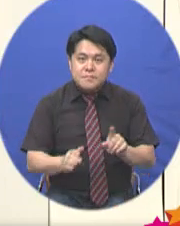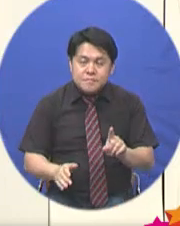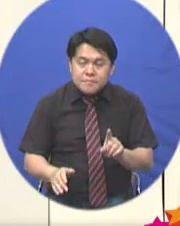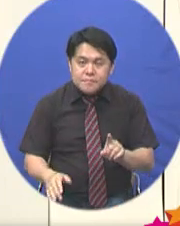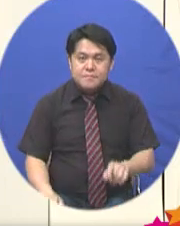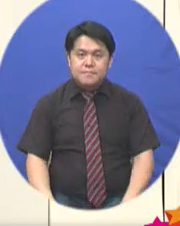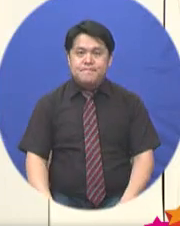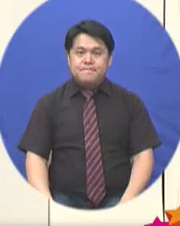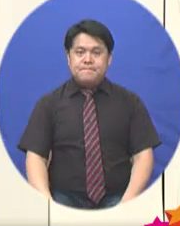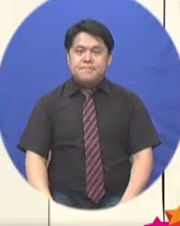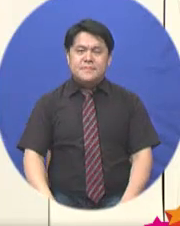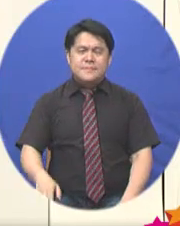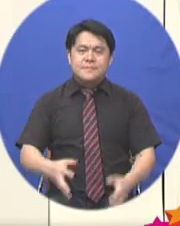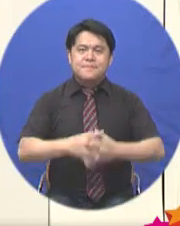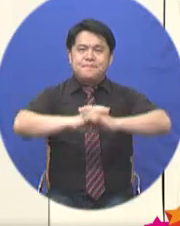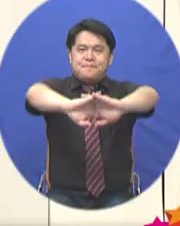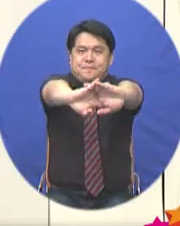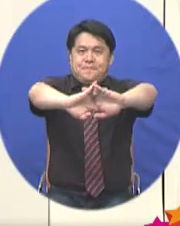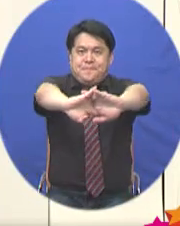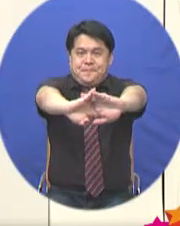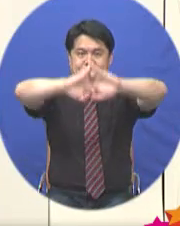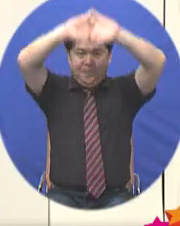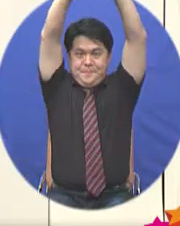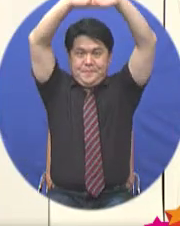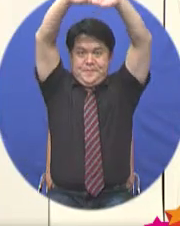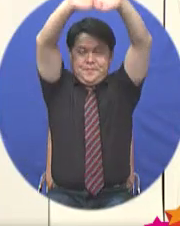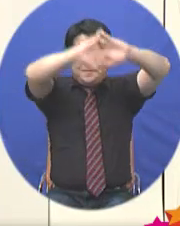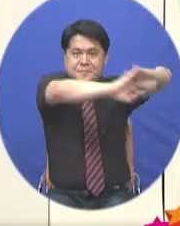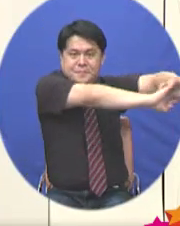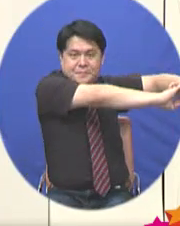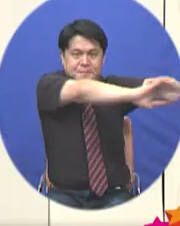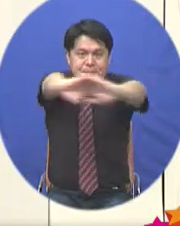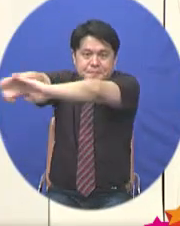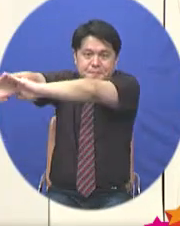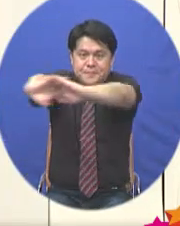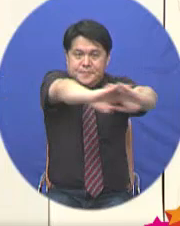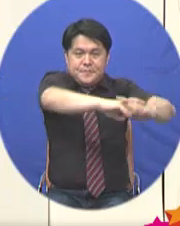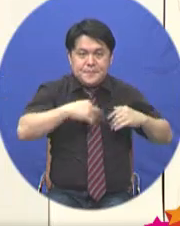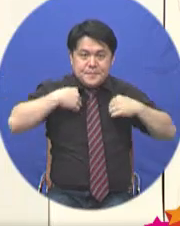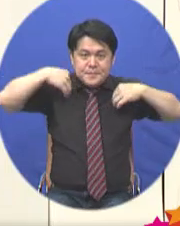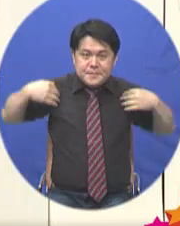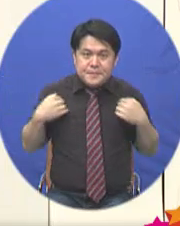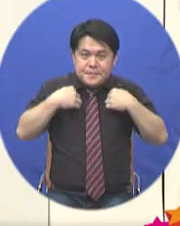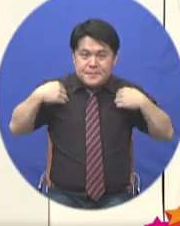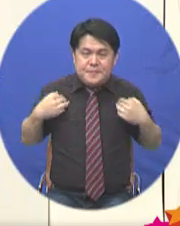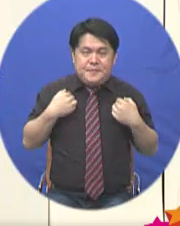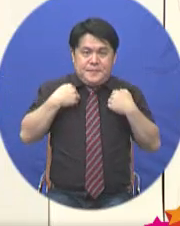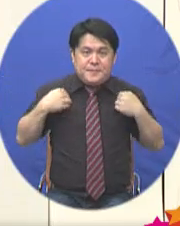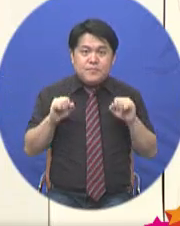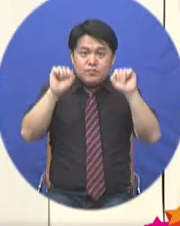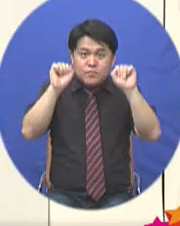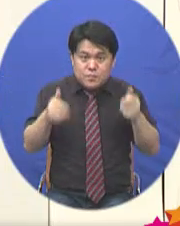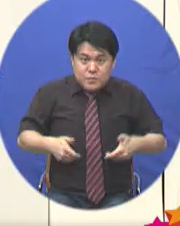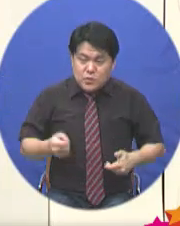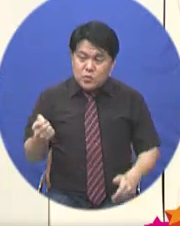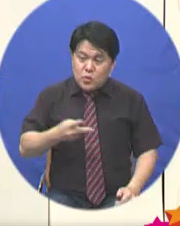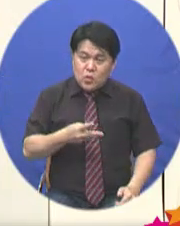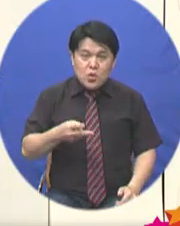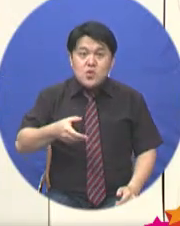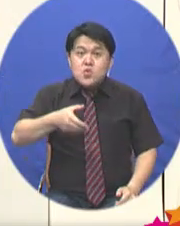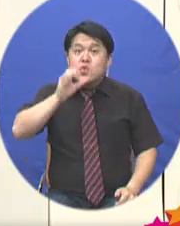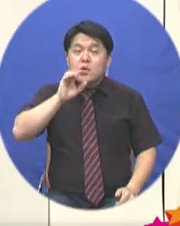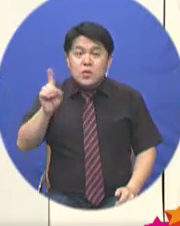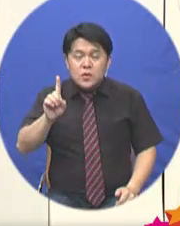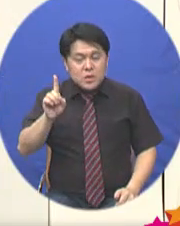아무래도 좀 스트레칭 같은 거를 좀 해준다거나 또 물 마시는 거 있죠. 네, 네. 네. 물을 하루에 뭐